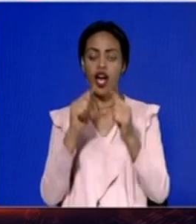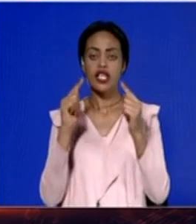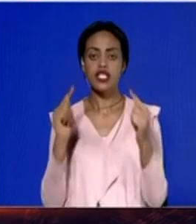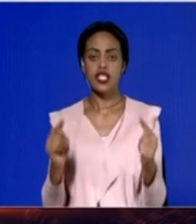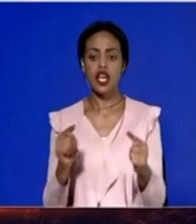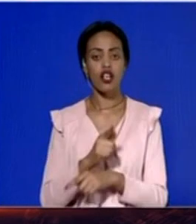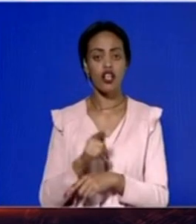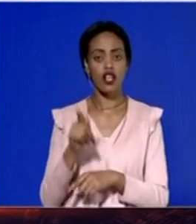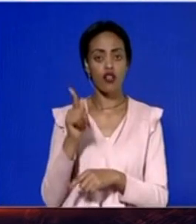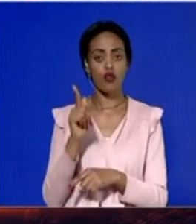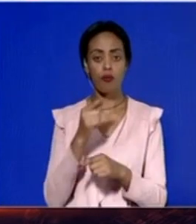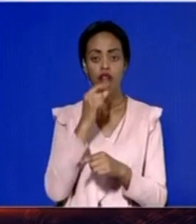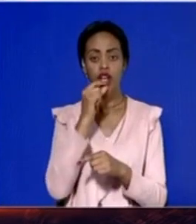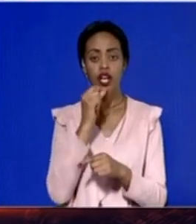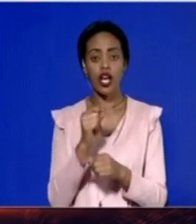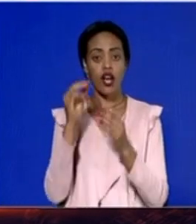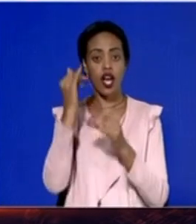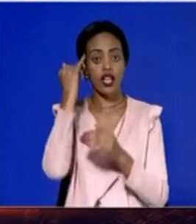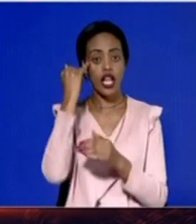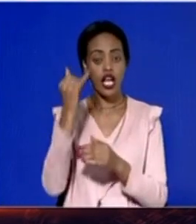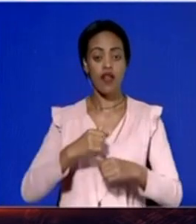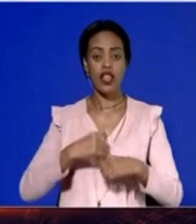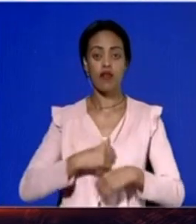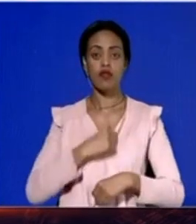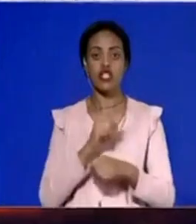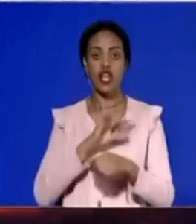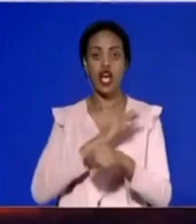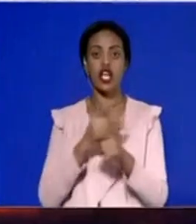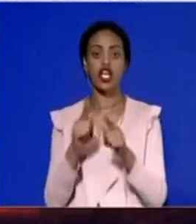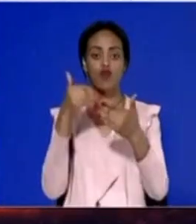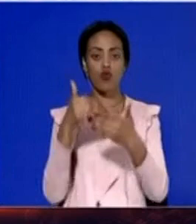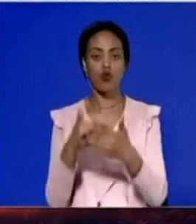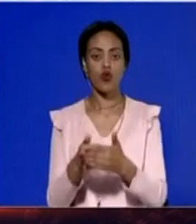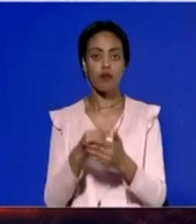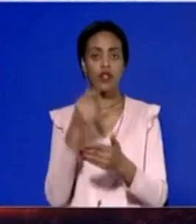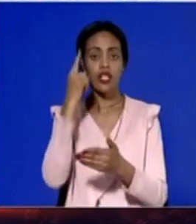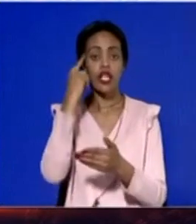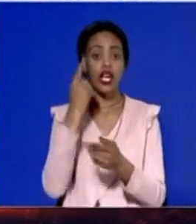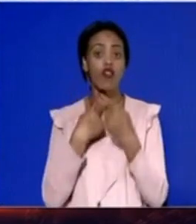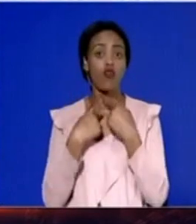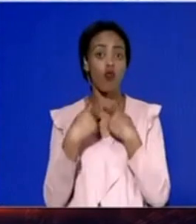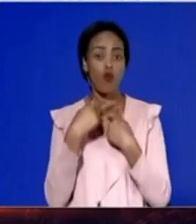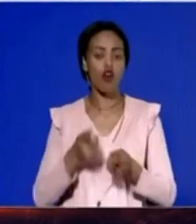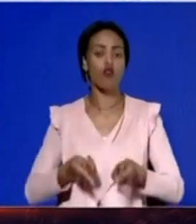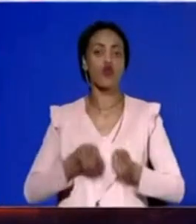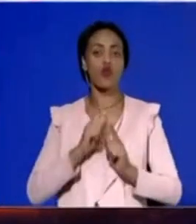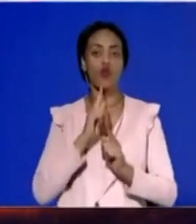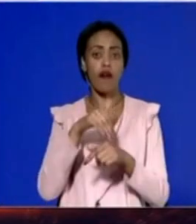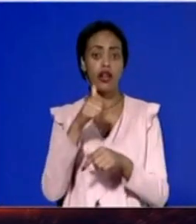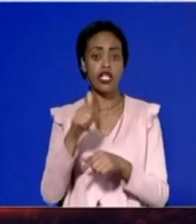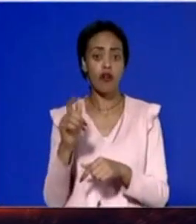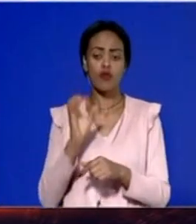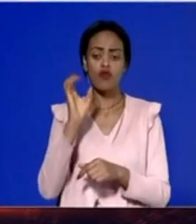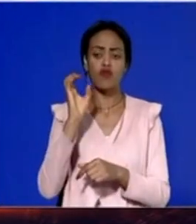نايتهم درقاويان أتحساسوات مكحتنيا تتحيلي كم زوا صحب تقرأينا أنا فقوة خنورية معنا بتعمز حزناني أبدي سابا غينو مزفكر